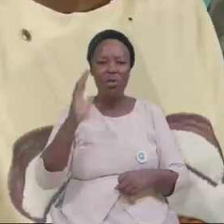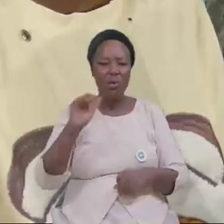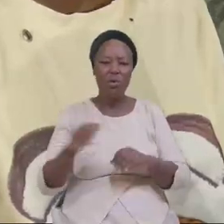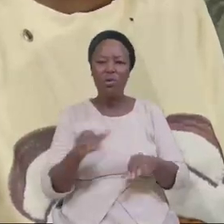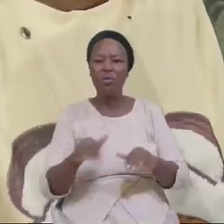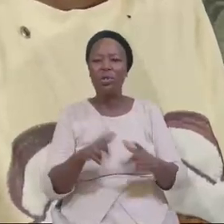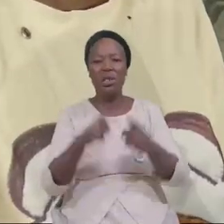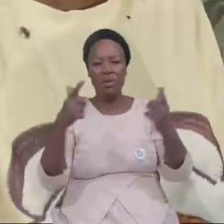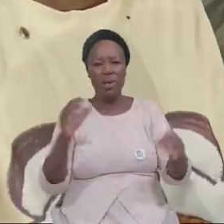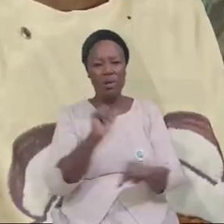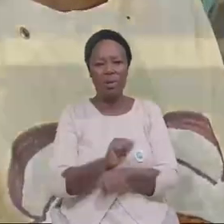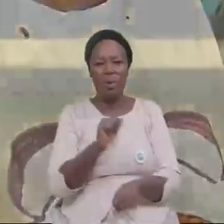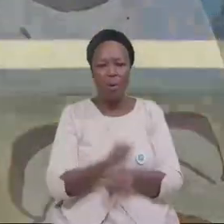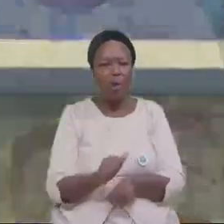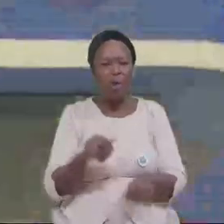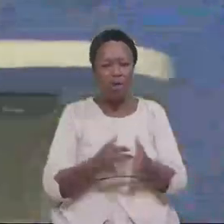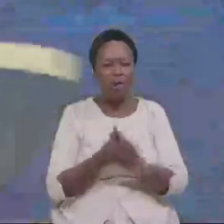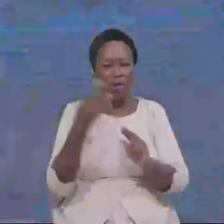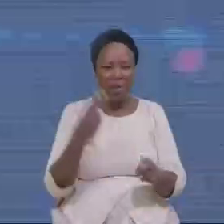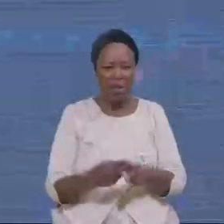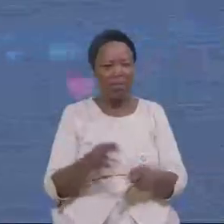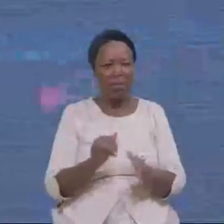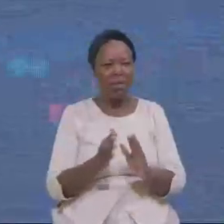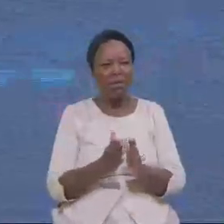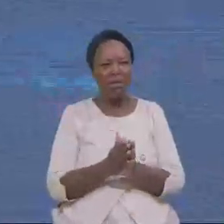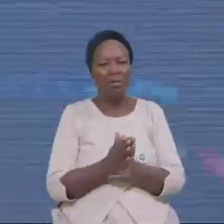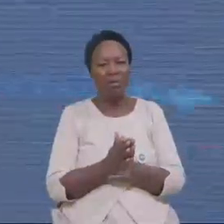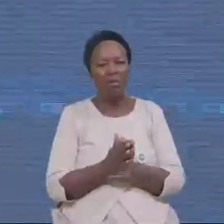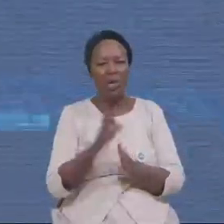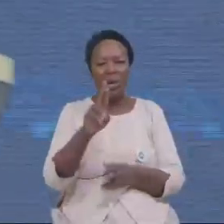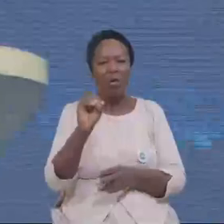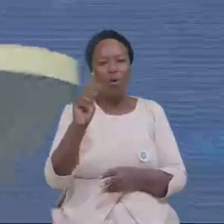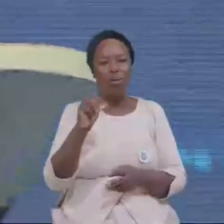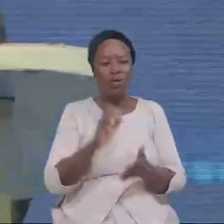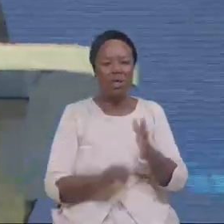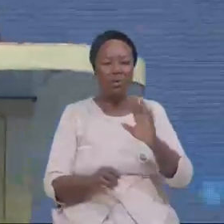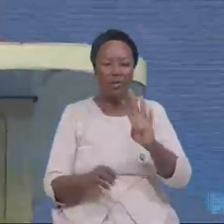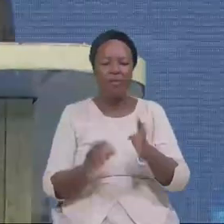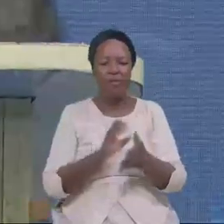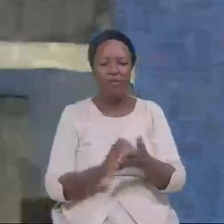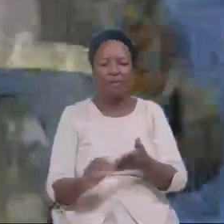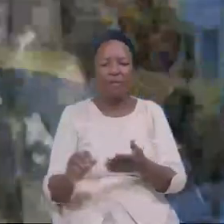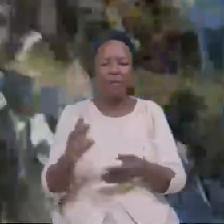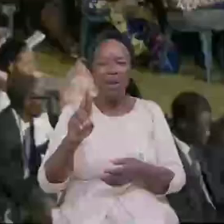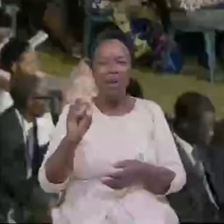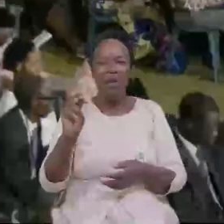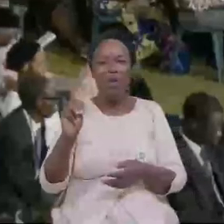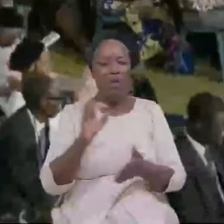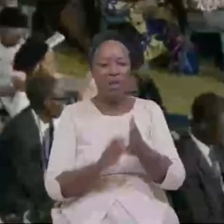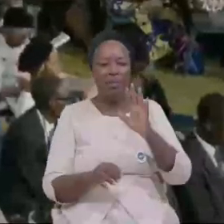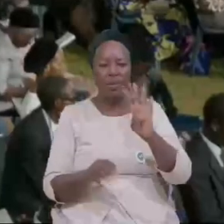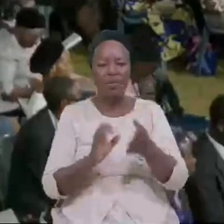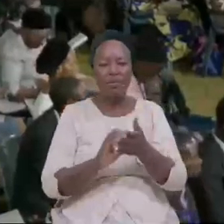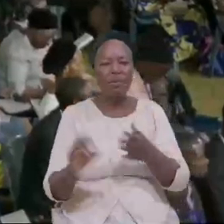Et tu feras des exploits. Romains 4. Romains 4, verset